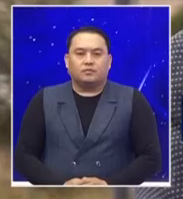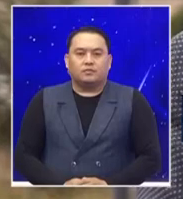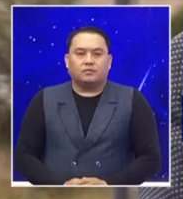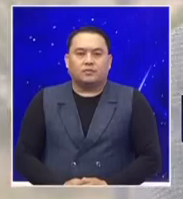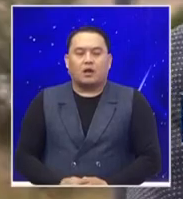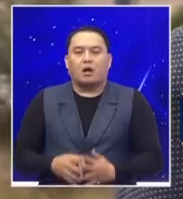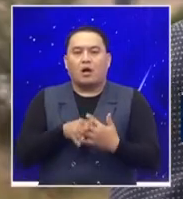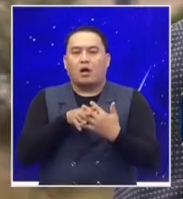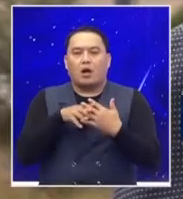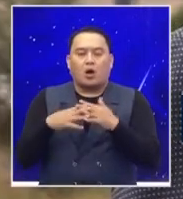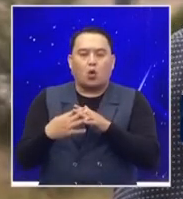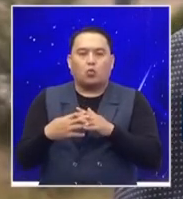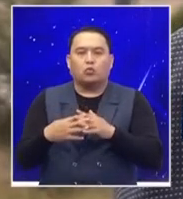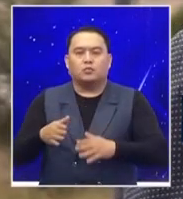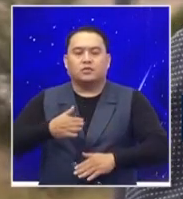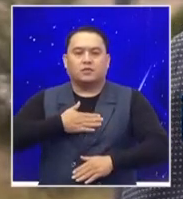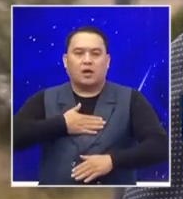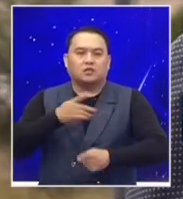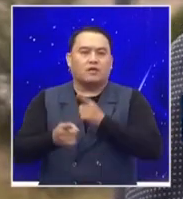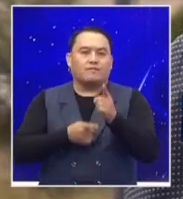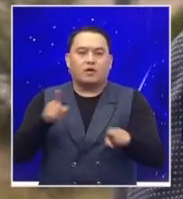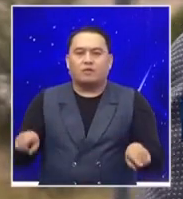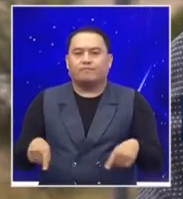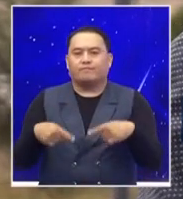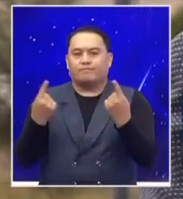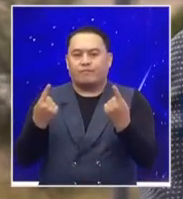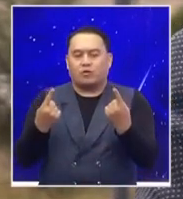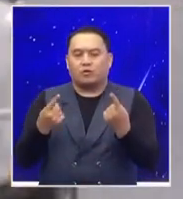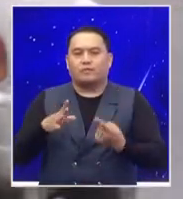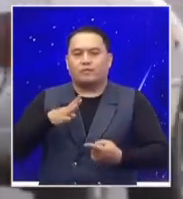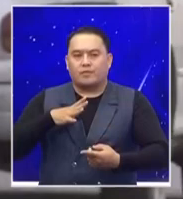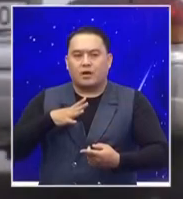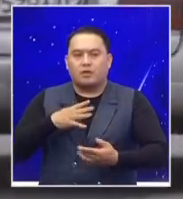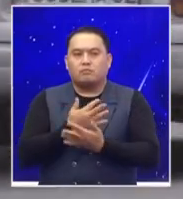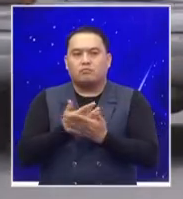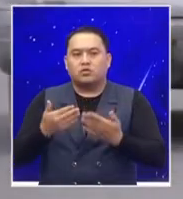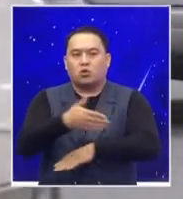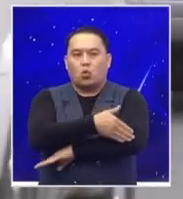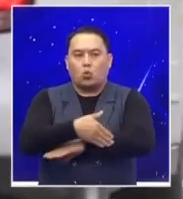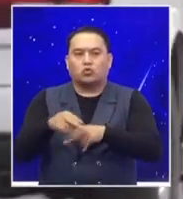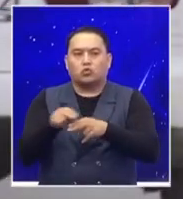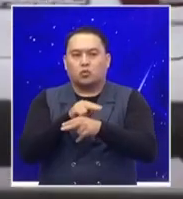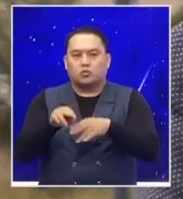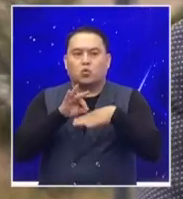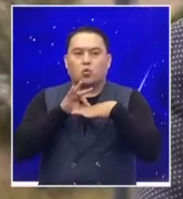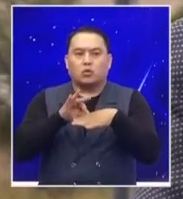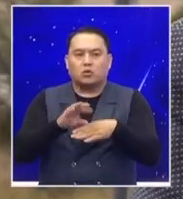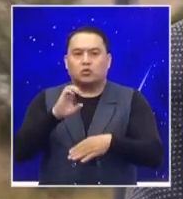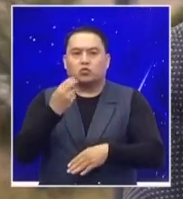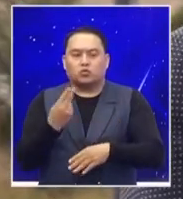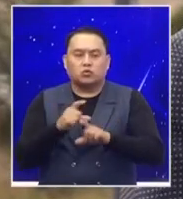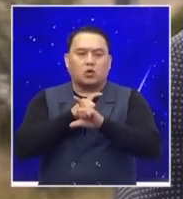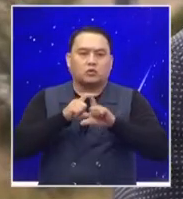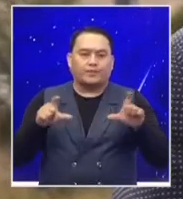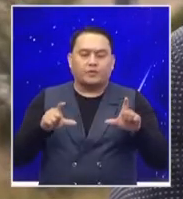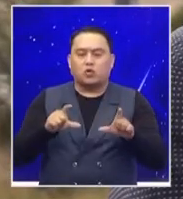азаматын таны деген. Ауылымыз түлеп, жадырап келе жатыр, жайнап келе жатыр. Бірнеше көші жөндеуден өттізілді. Әлеуметтік